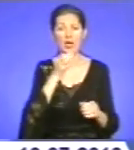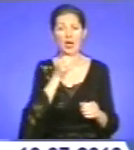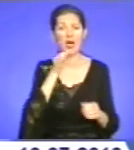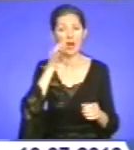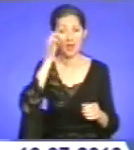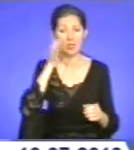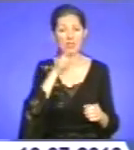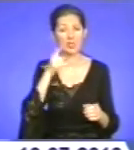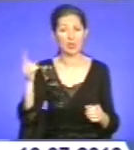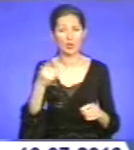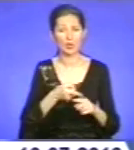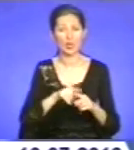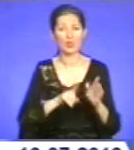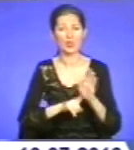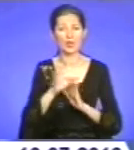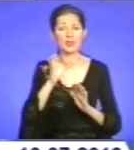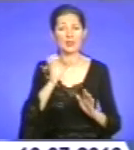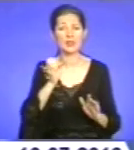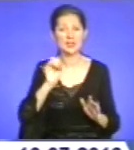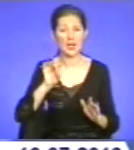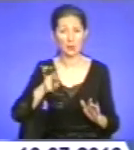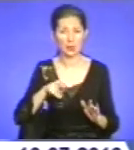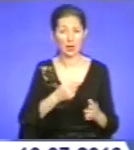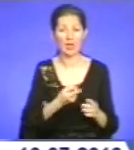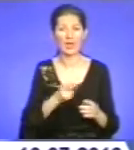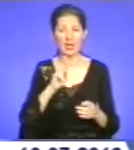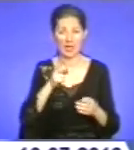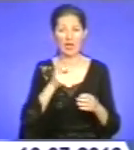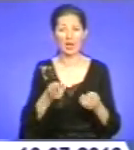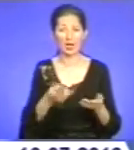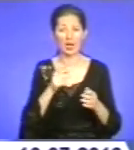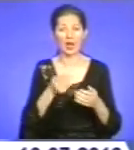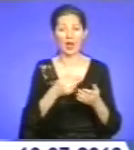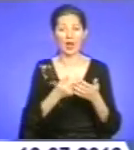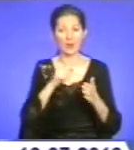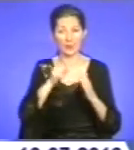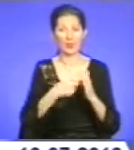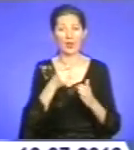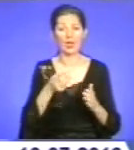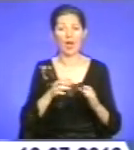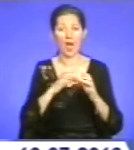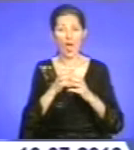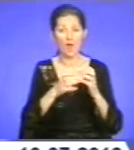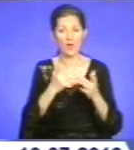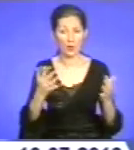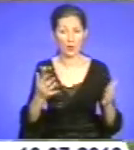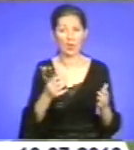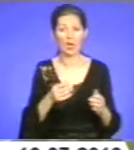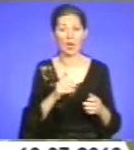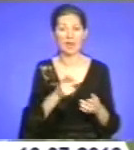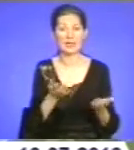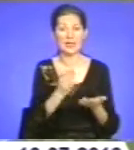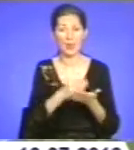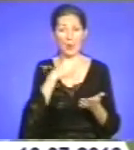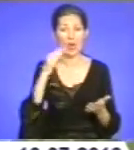серпні. Як розрізнити фрукти, процес достигання яких пришвидшили хімікатами, з'ясовували наші кореспонденти.